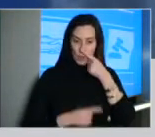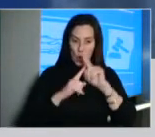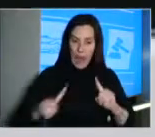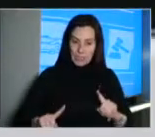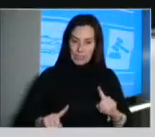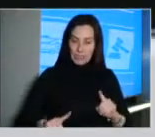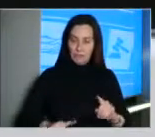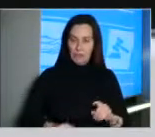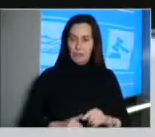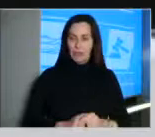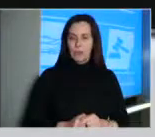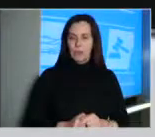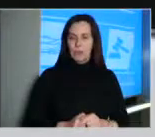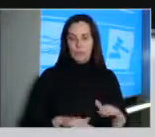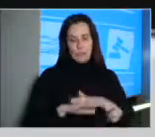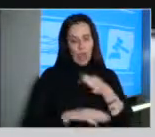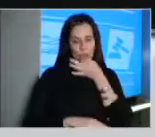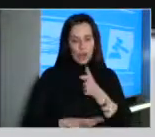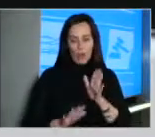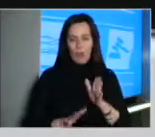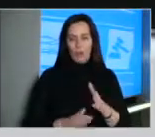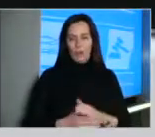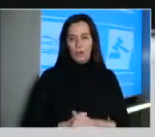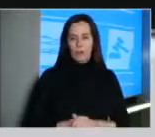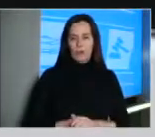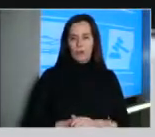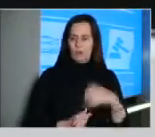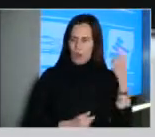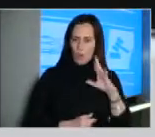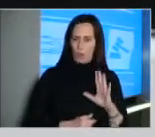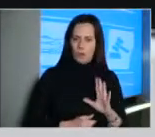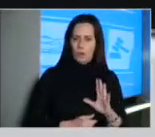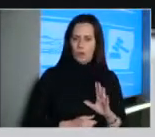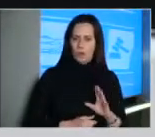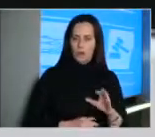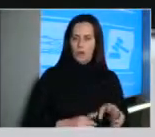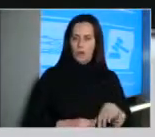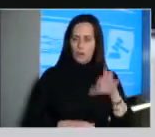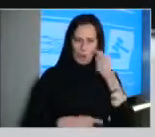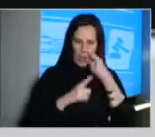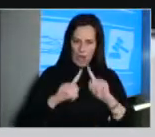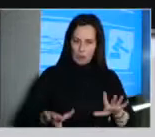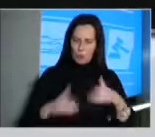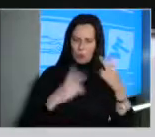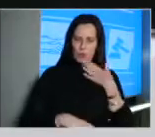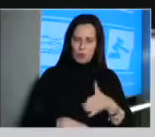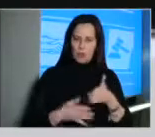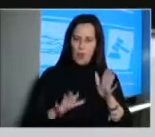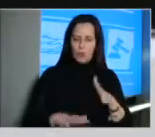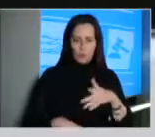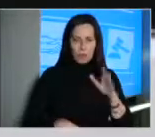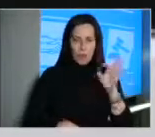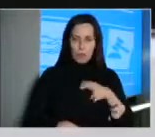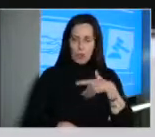יותר? סלח לי על השאלה מאוד פשטנית. כמובן, כמובן. תגליות הגז זה משהו מאוד חשוב לישראל. מרגישים